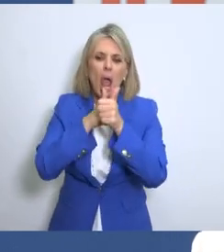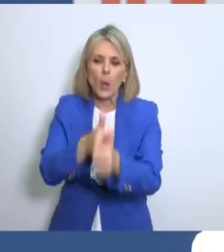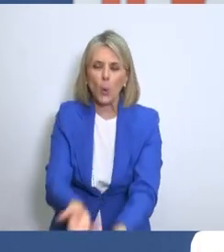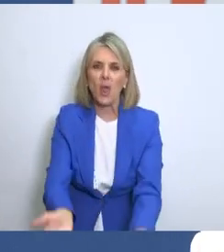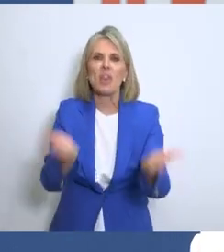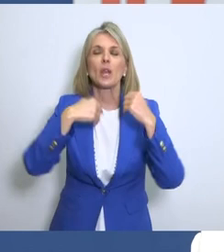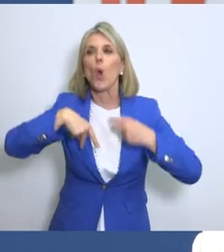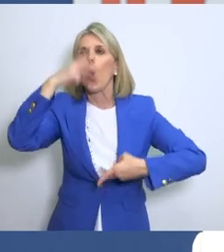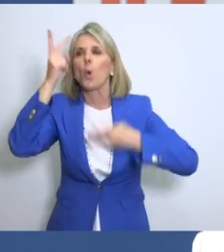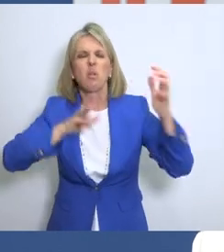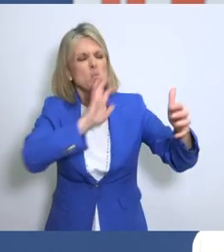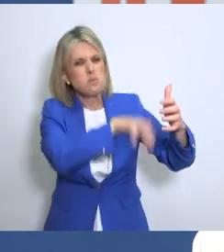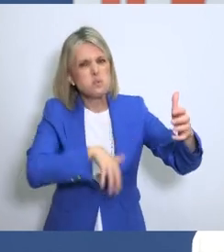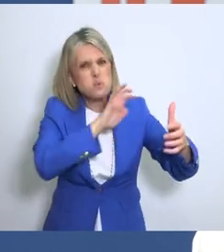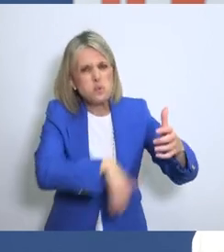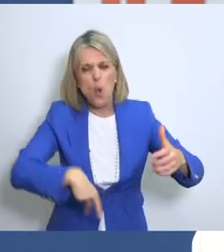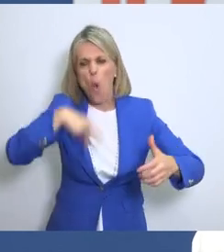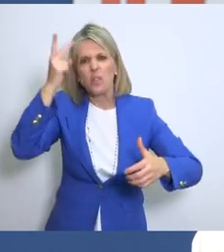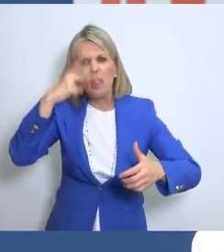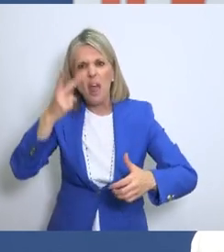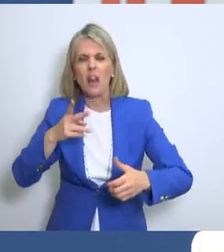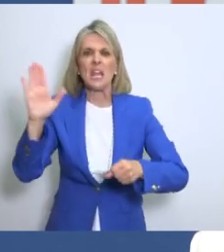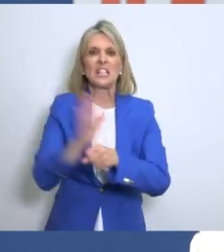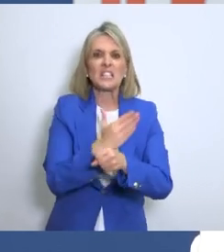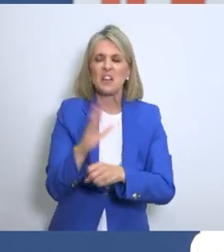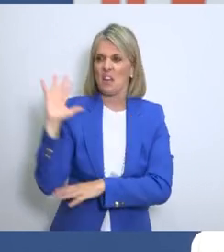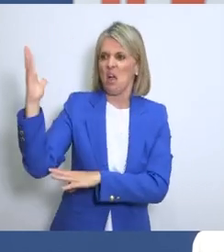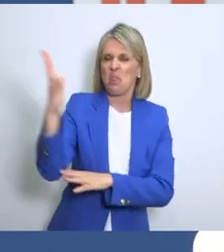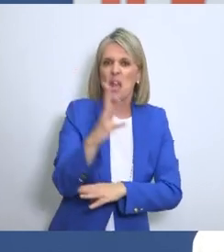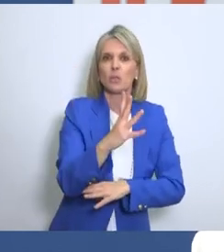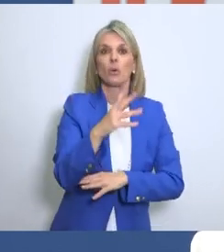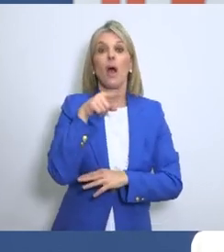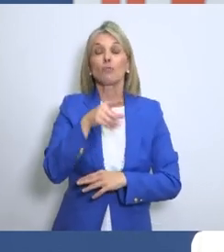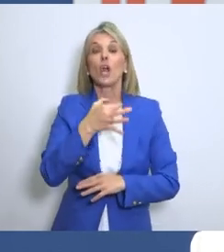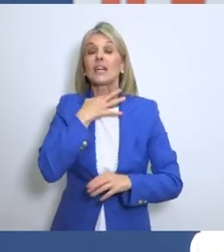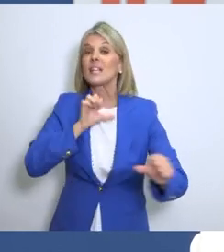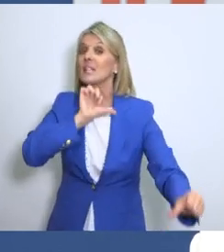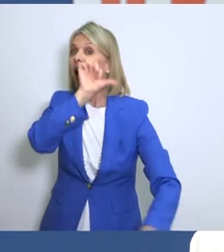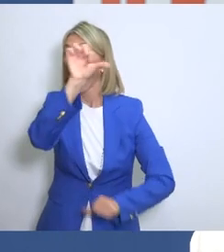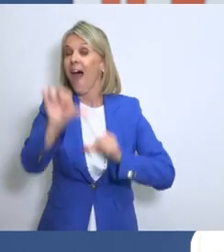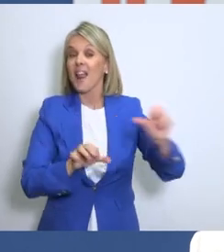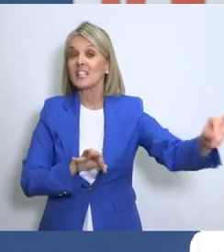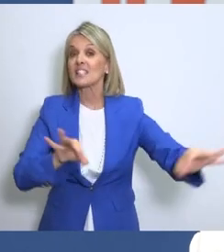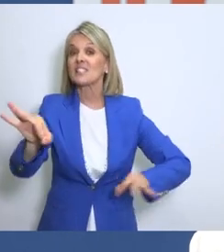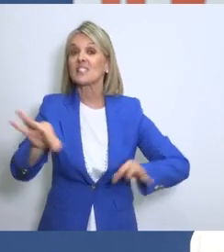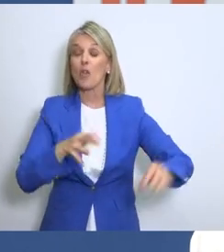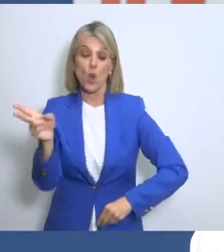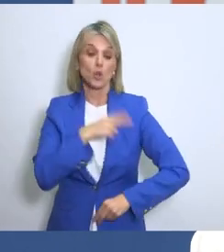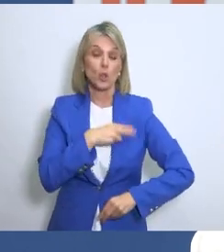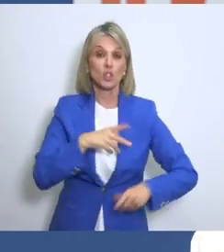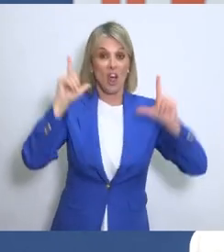ορυκτά καύσιμα, απαιτεί μία άλλη οργάνωση της οικονομίας. με έναν δημοκρατικό,